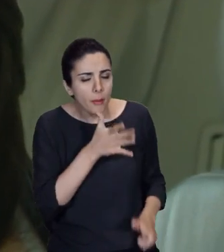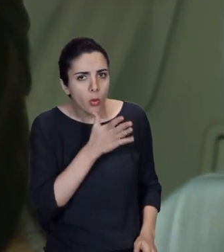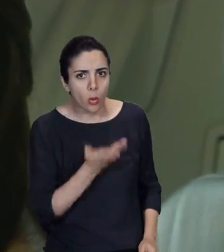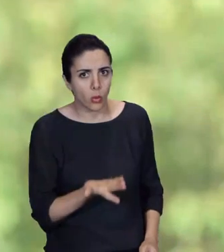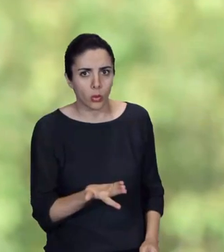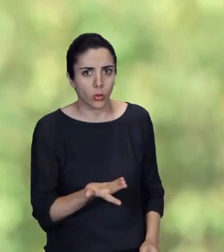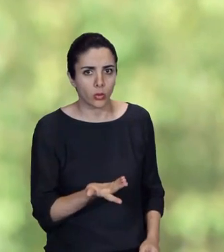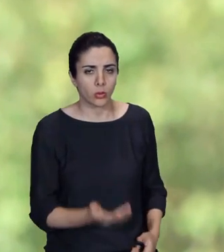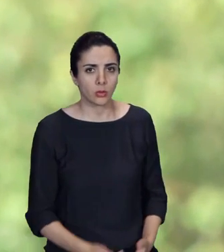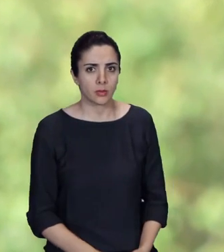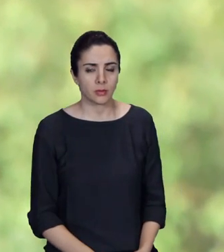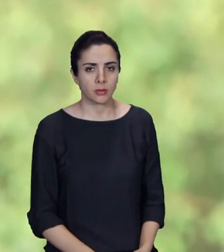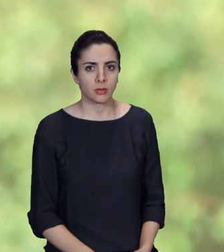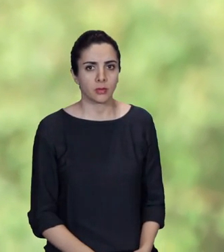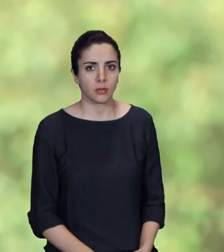nereden biliyorsun?